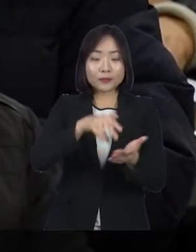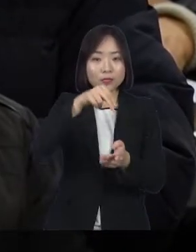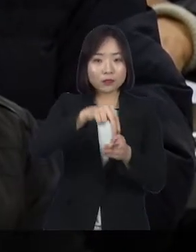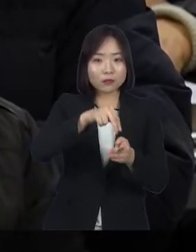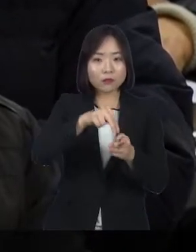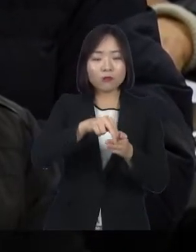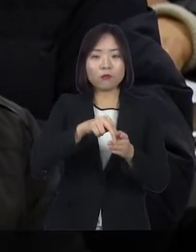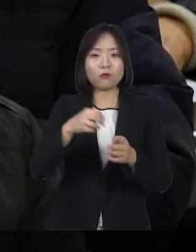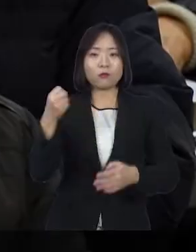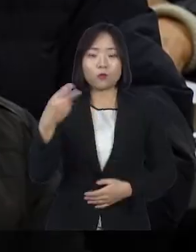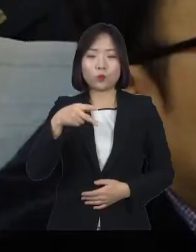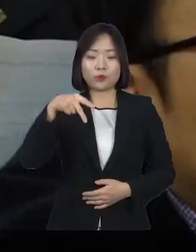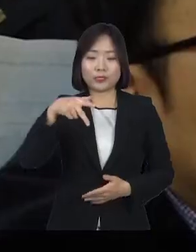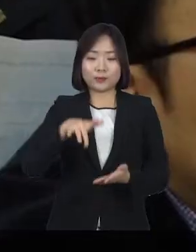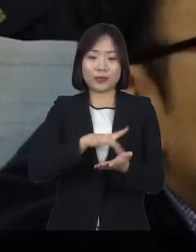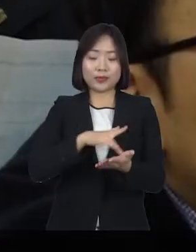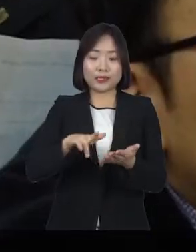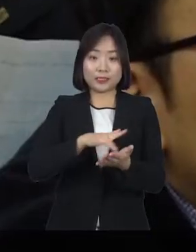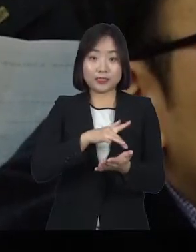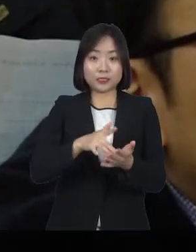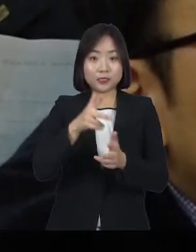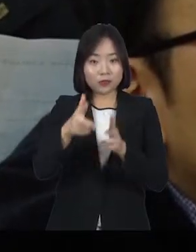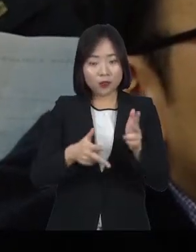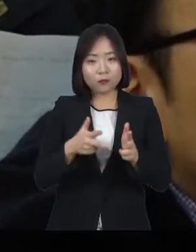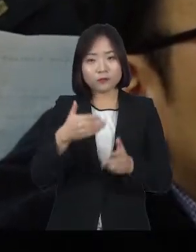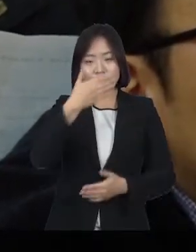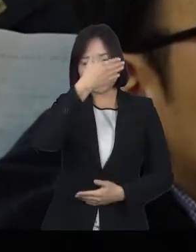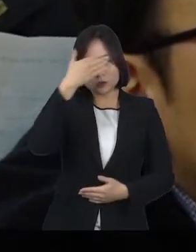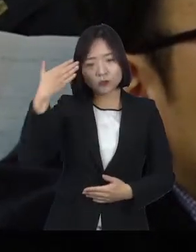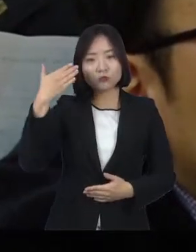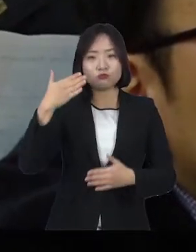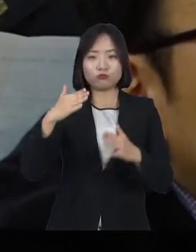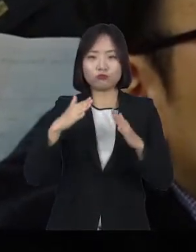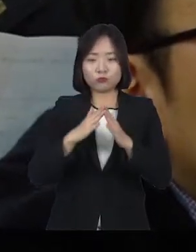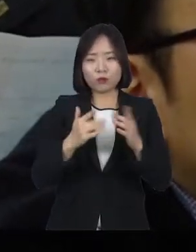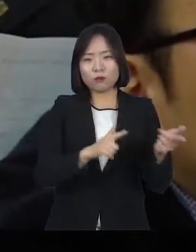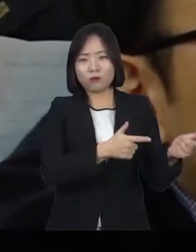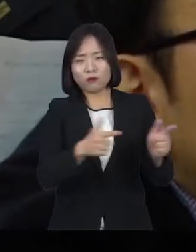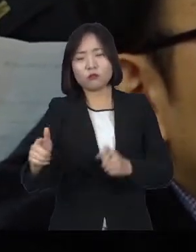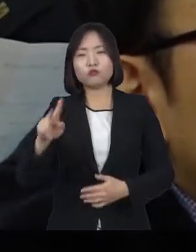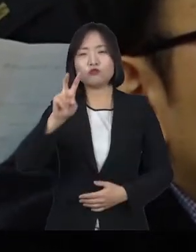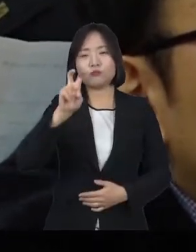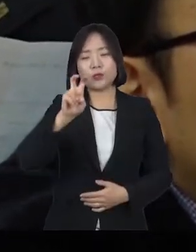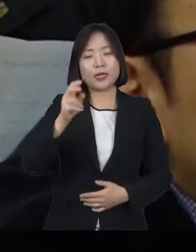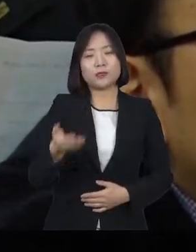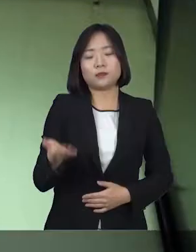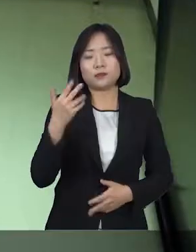스마트 도시 플랫폼 상업, 청년주택 등 25개의 다양한 사업을 추진합니다.